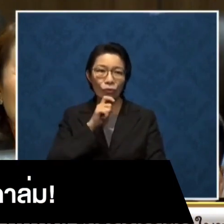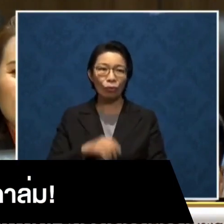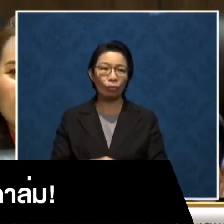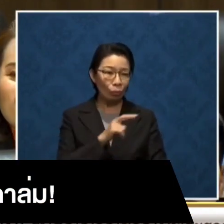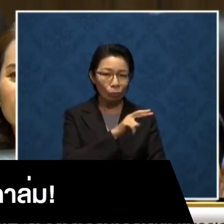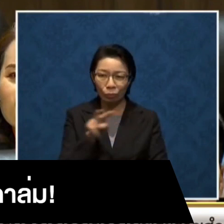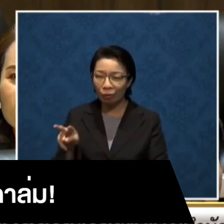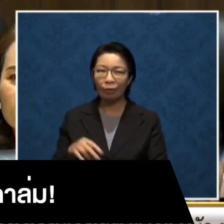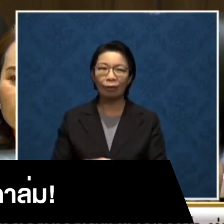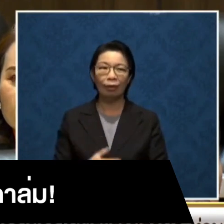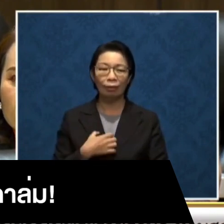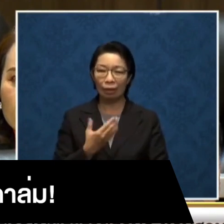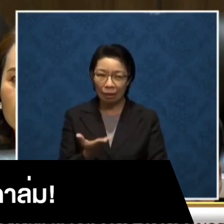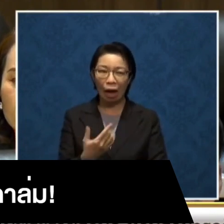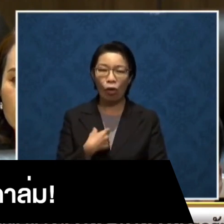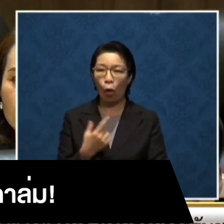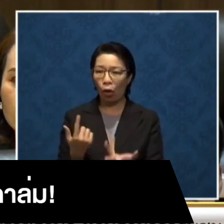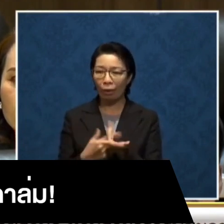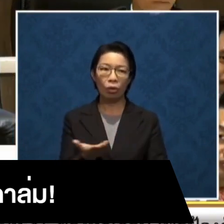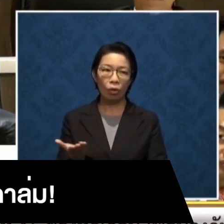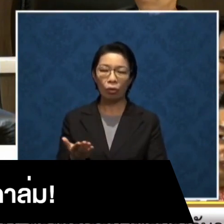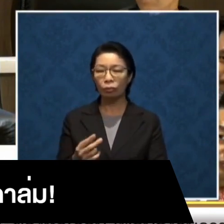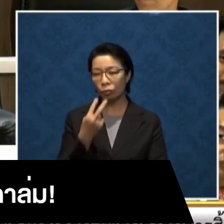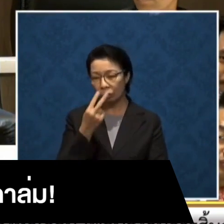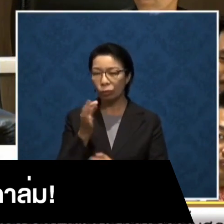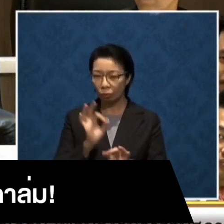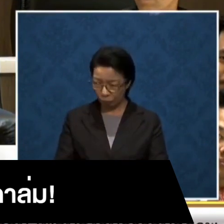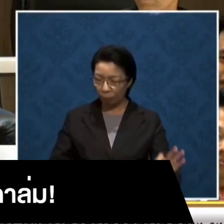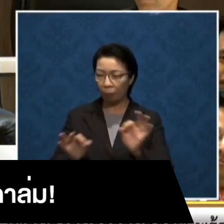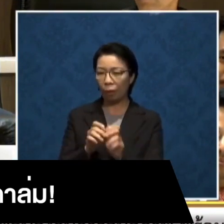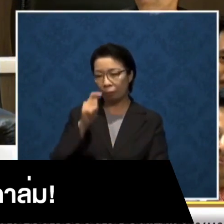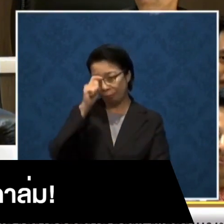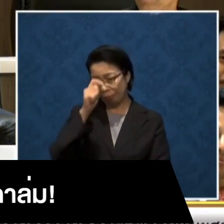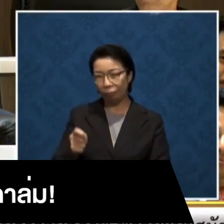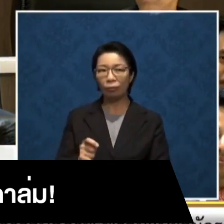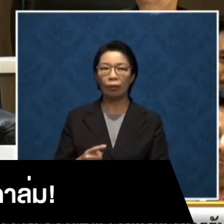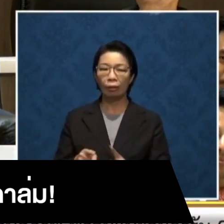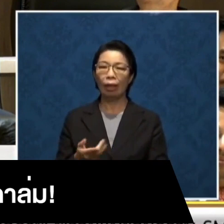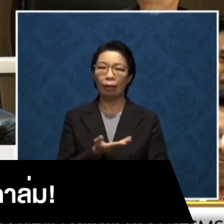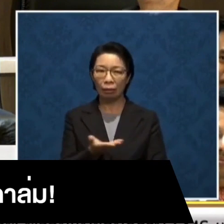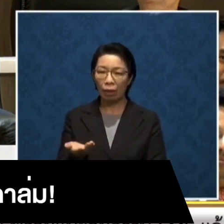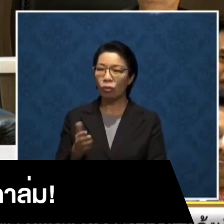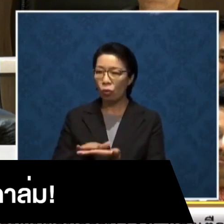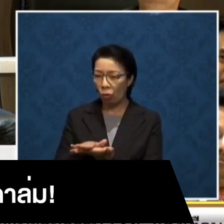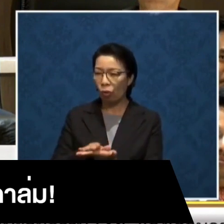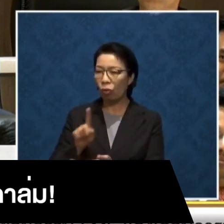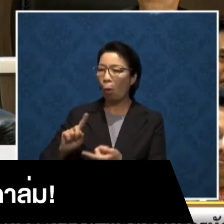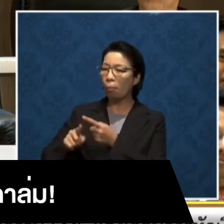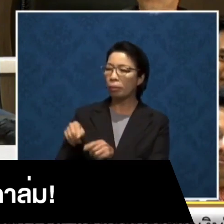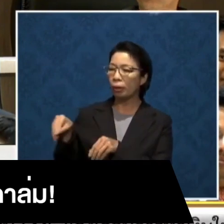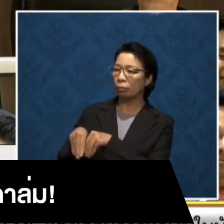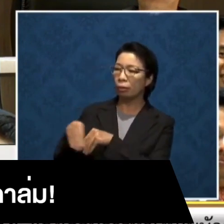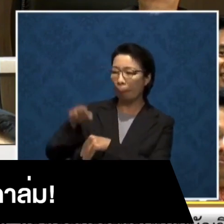ให้สภาล่มประเดิมครั้งแรกของรัฐสภาชุดที่26ตรวจสอบพบส.ส.พรรคก้าวไกลซึ่งเป็นคนเดินเก